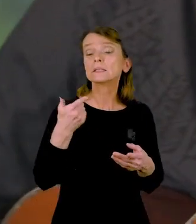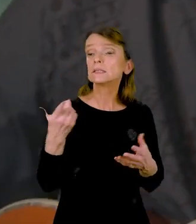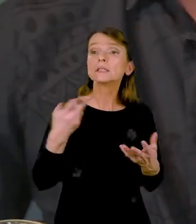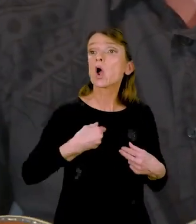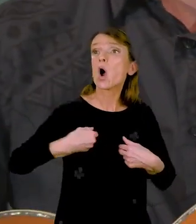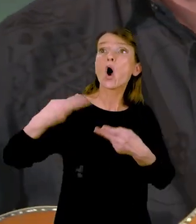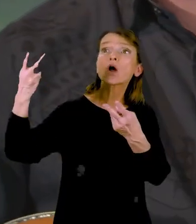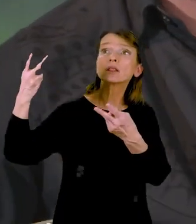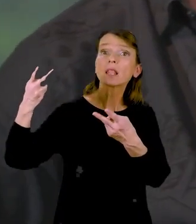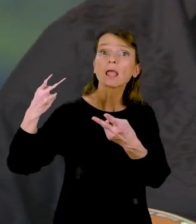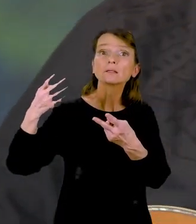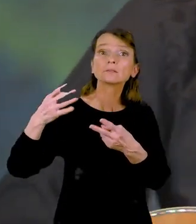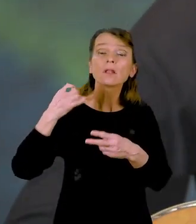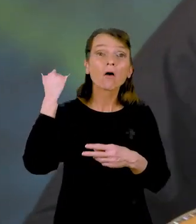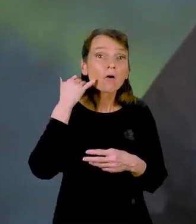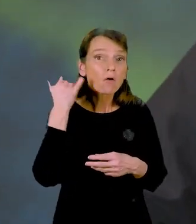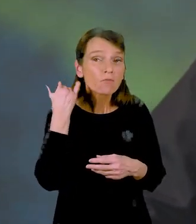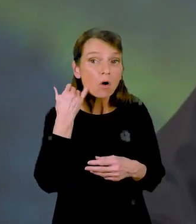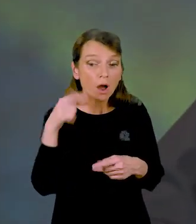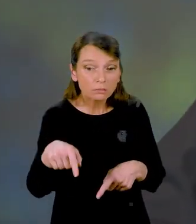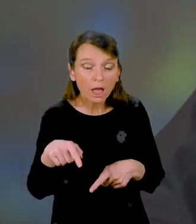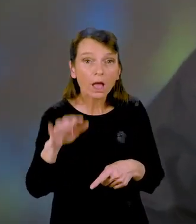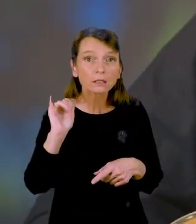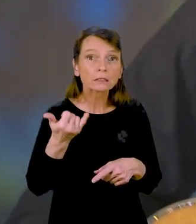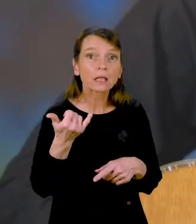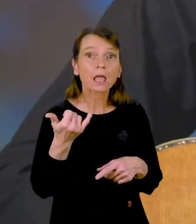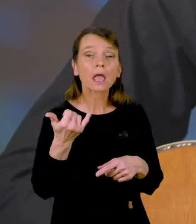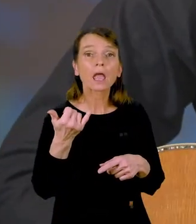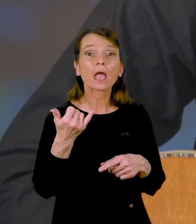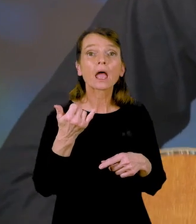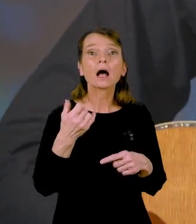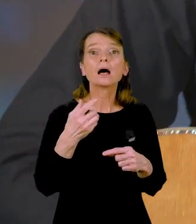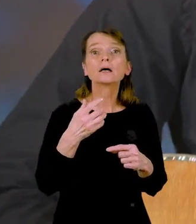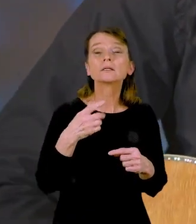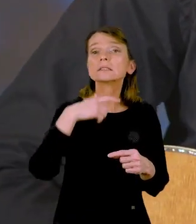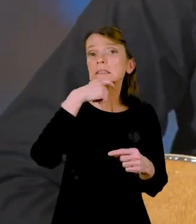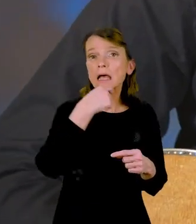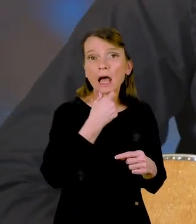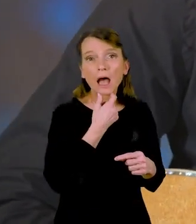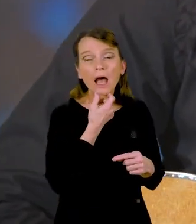Stop.